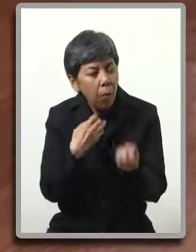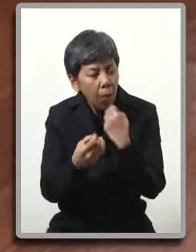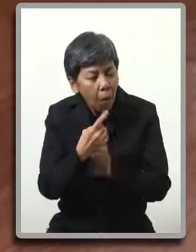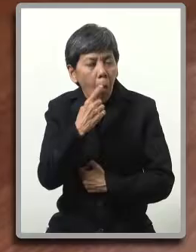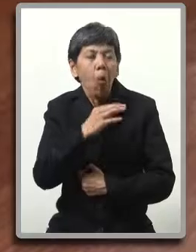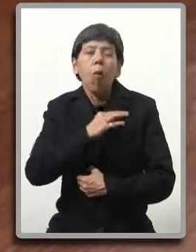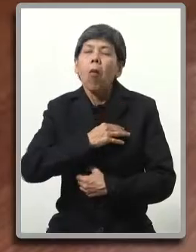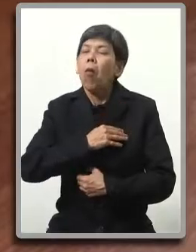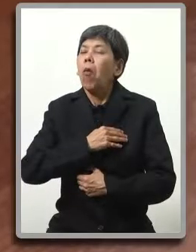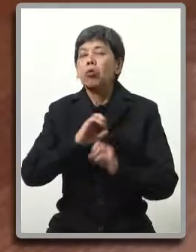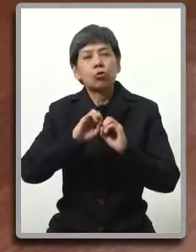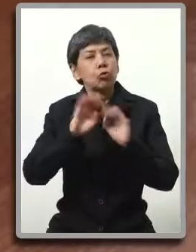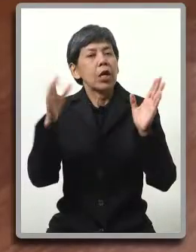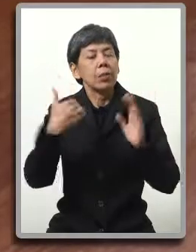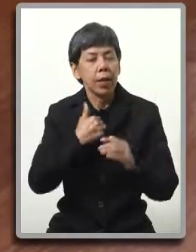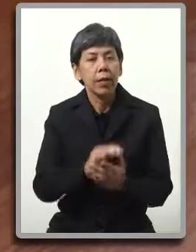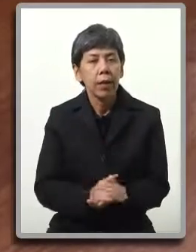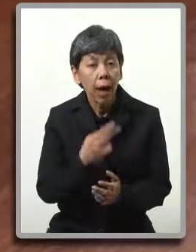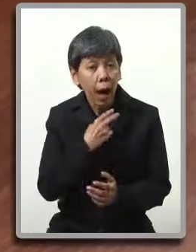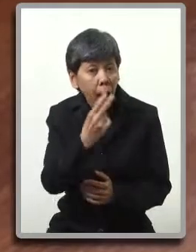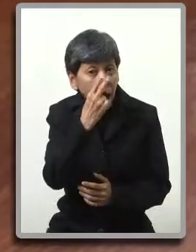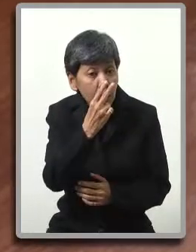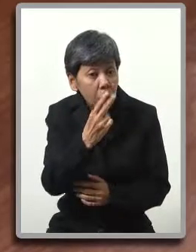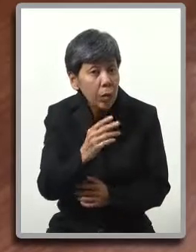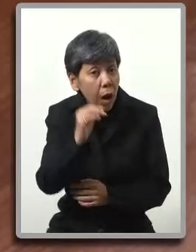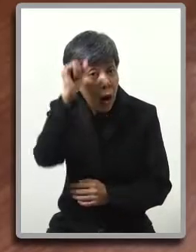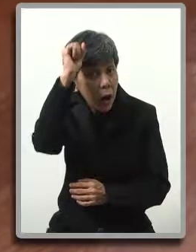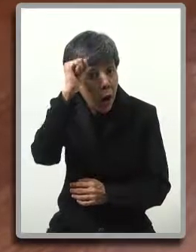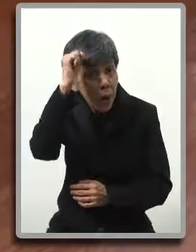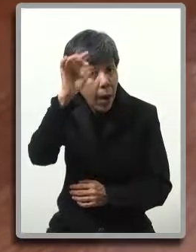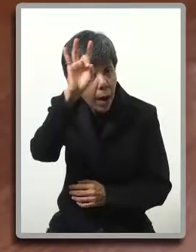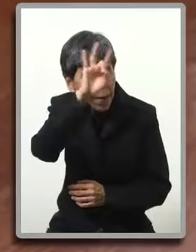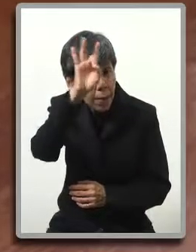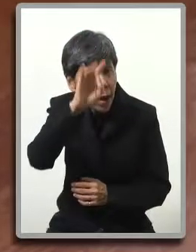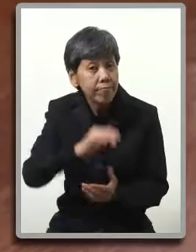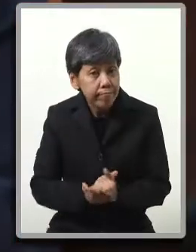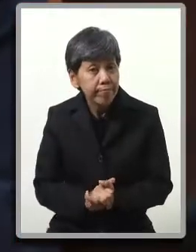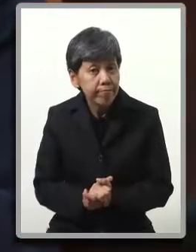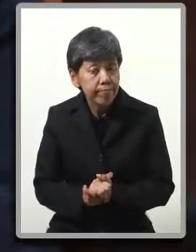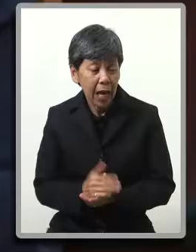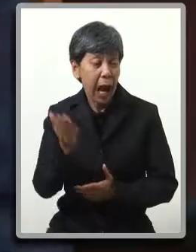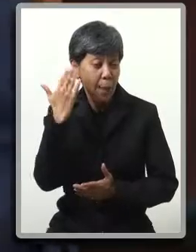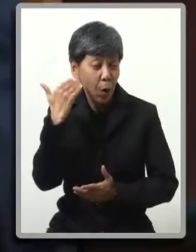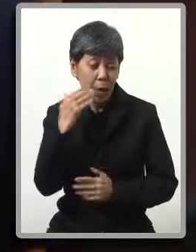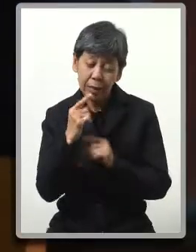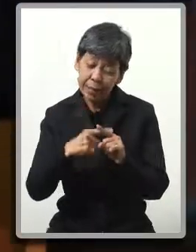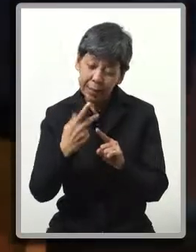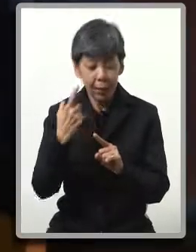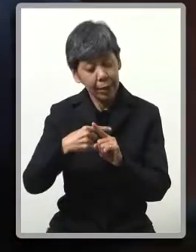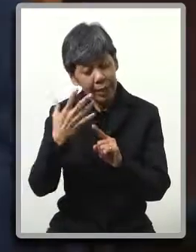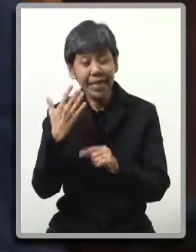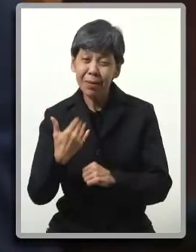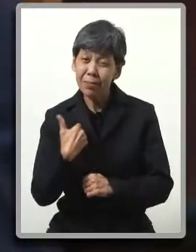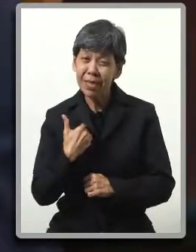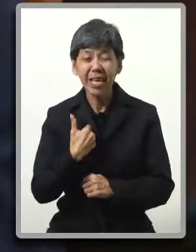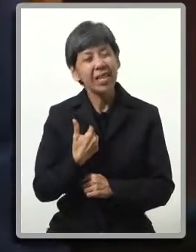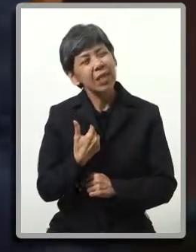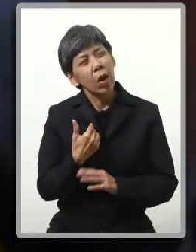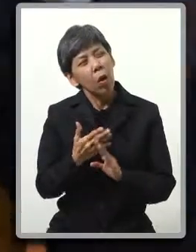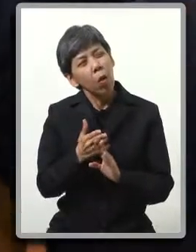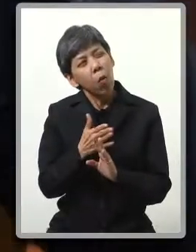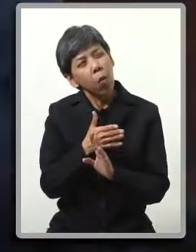ซึ่งท่านผู้ชมฟังแล้วอาจจะเข้าใจง่ายที่สุดท่านดูกรณีรถยนต์สายรถเมย์สาย8ผมเชื่อว่าก่อนหน้านี้3เดือน4เดือนที่